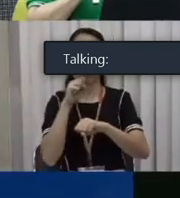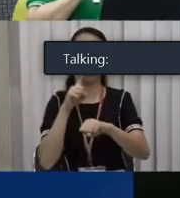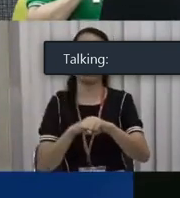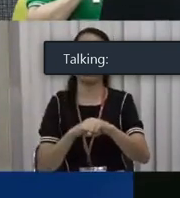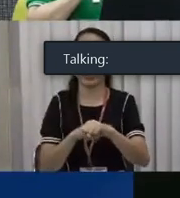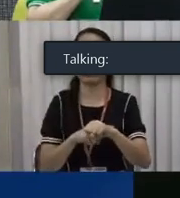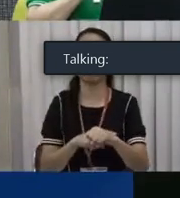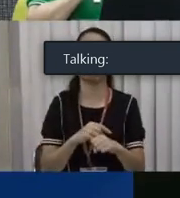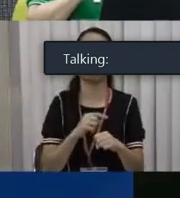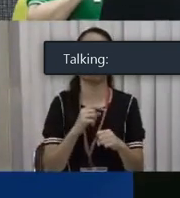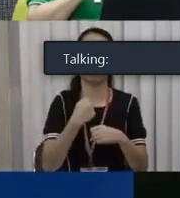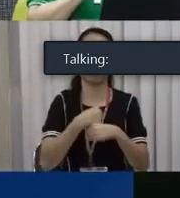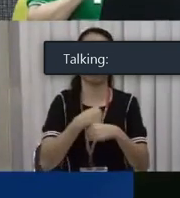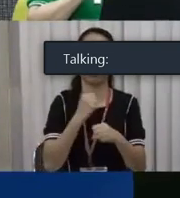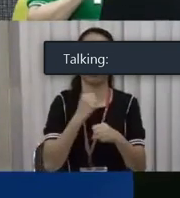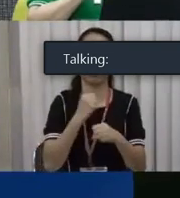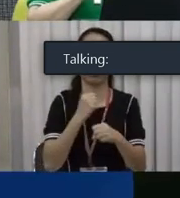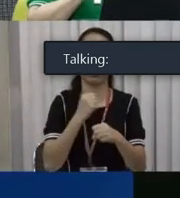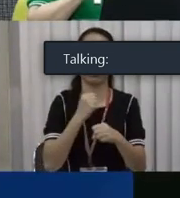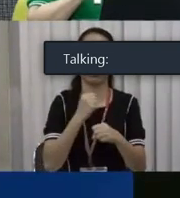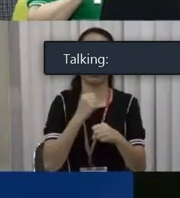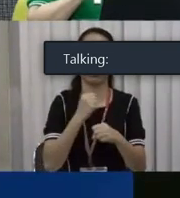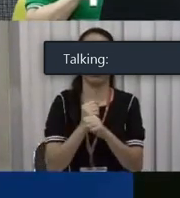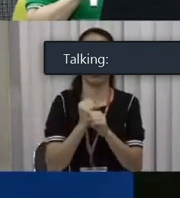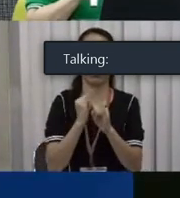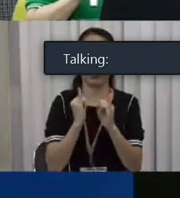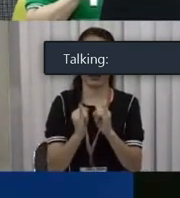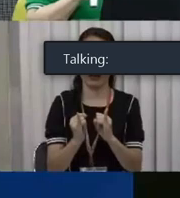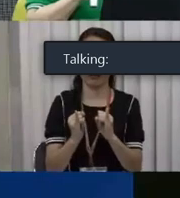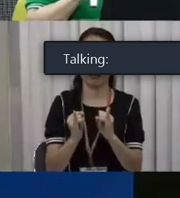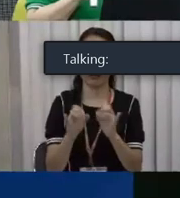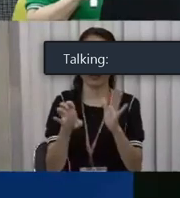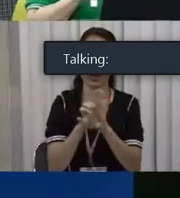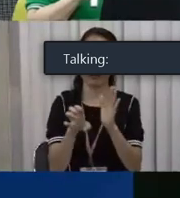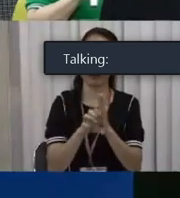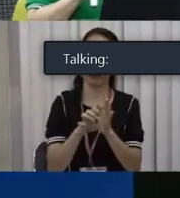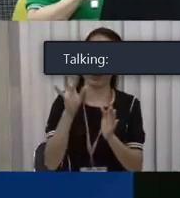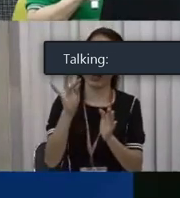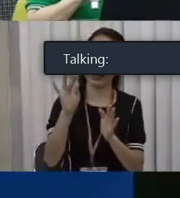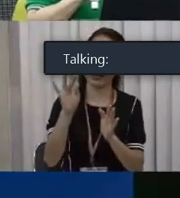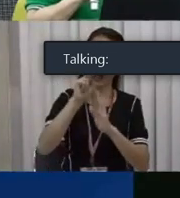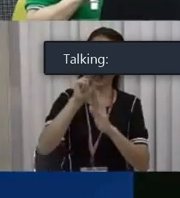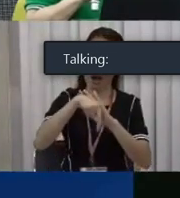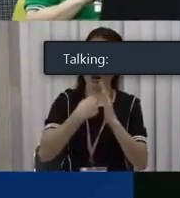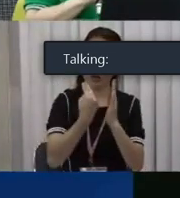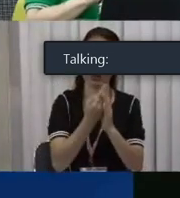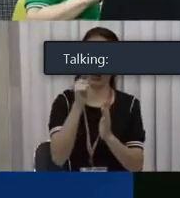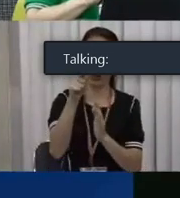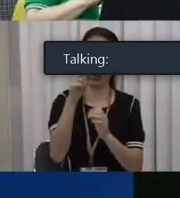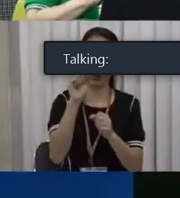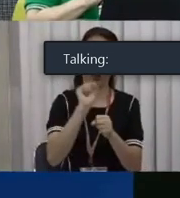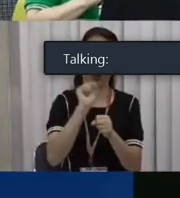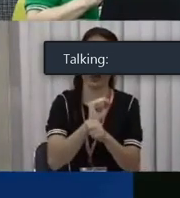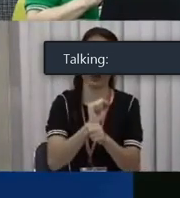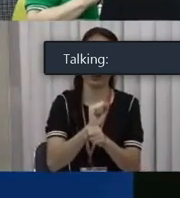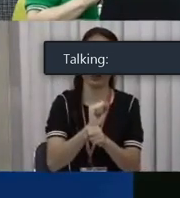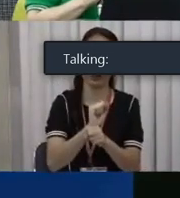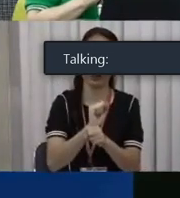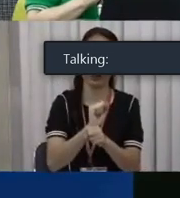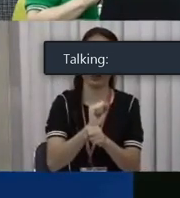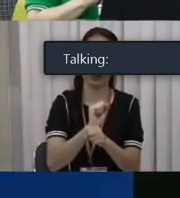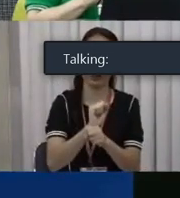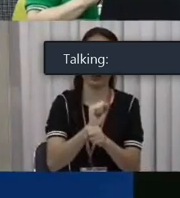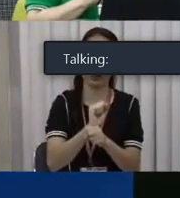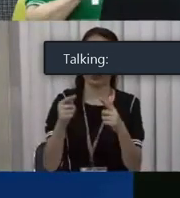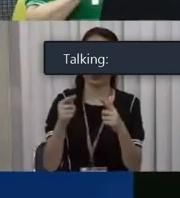himuon beyond sa atong office hours. So dili ta may ma-overtime ta nya during sa atong working hours, nagligoy-ligoy